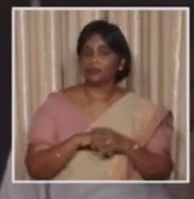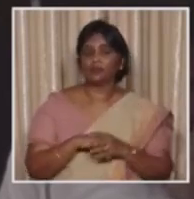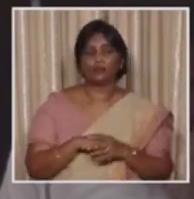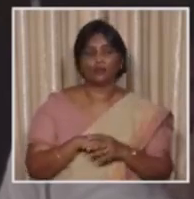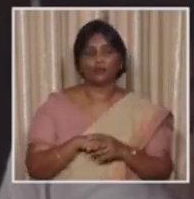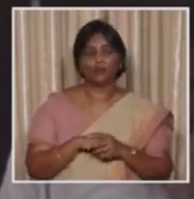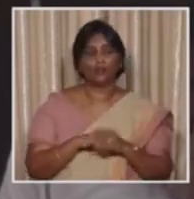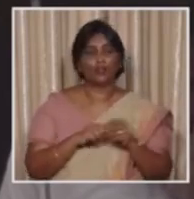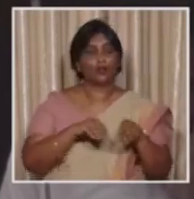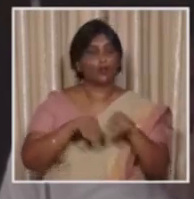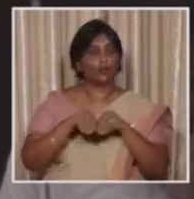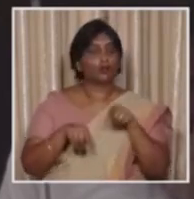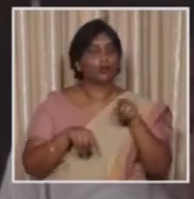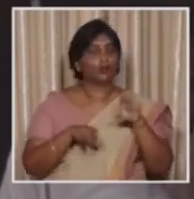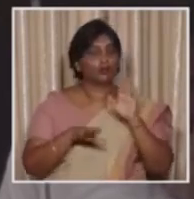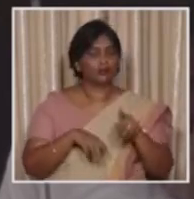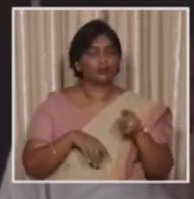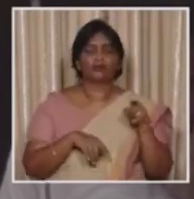நேர்படுத்தி அவர்களுக்கு